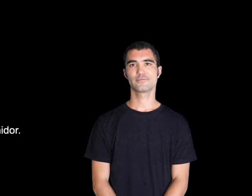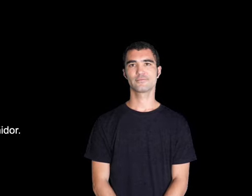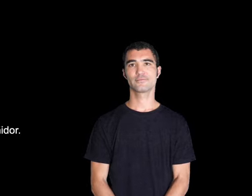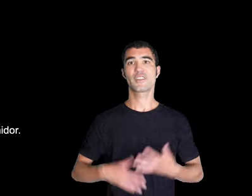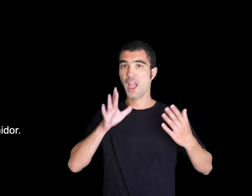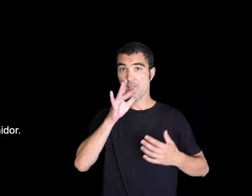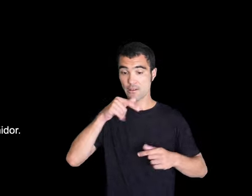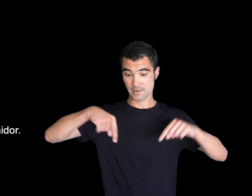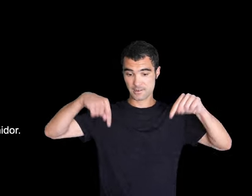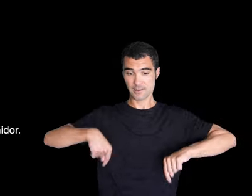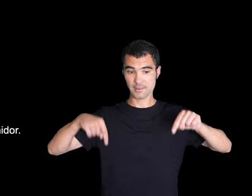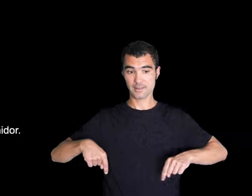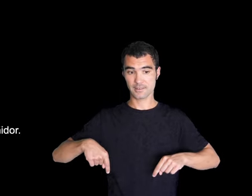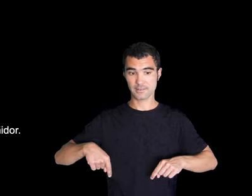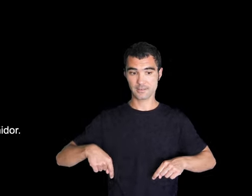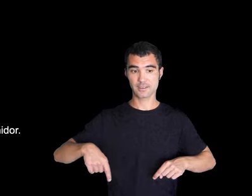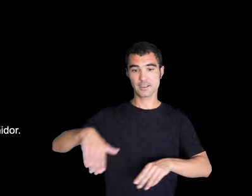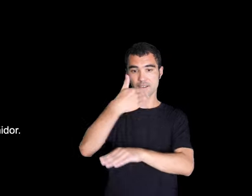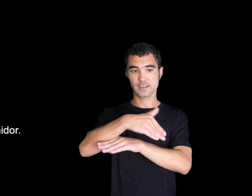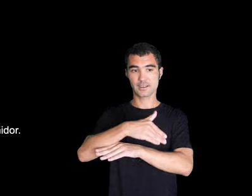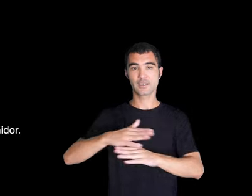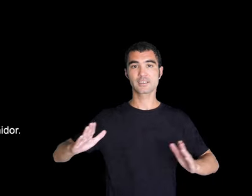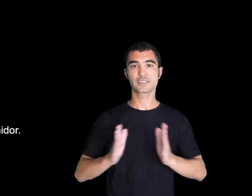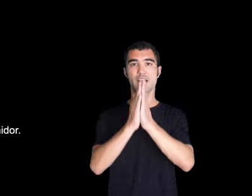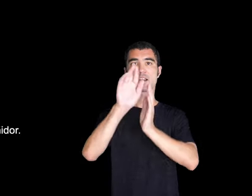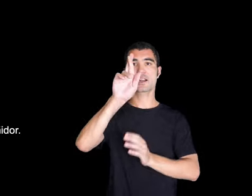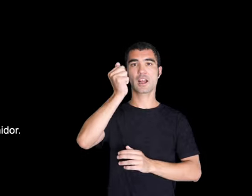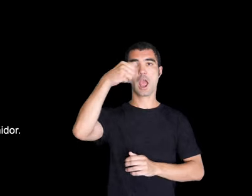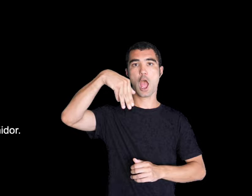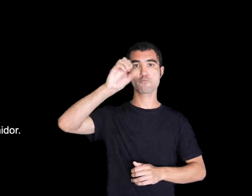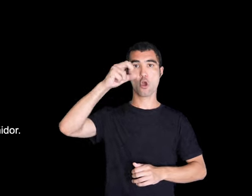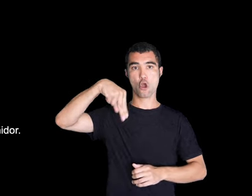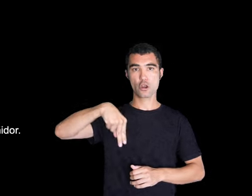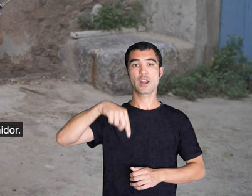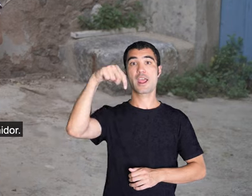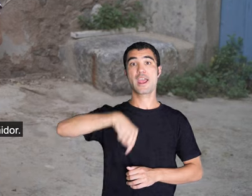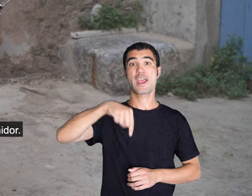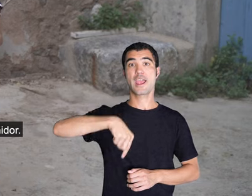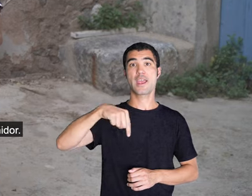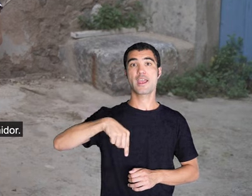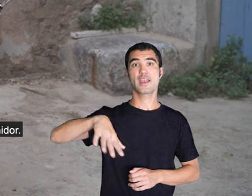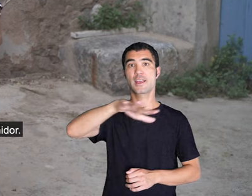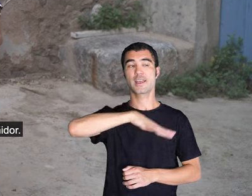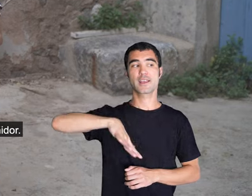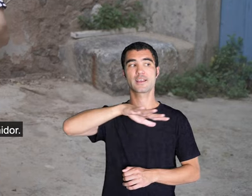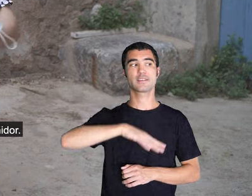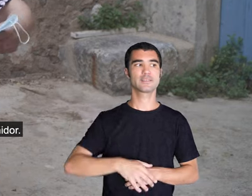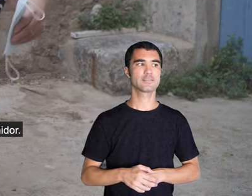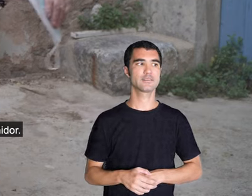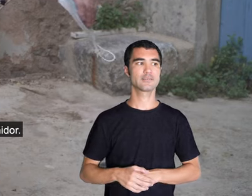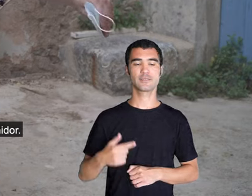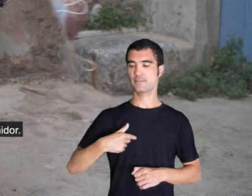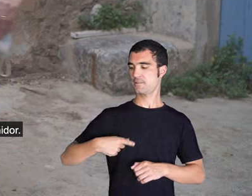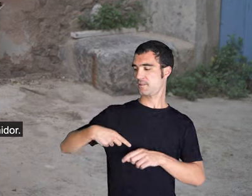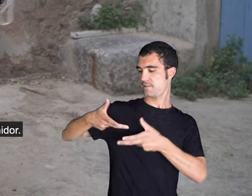Ara aquí... El carrer de Sant Ramon. Bé, el carrer de Sant Ramon. I aquí els estinyidors. Nosaltres